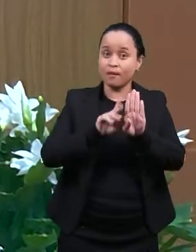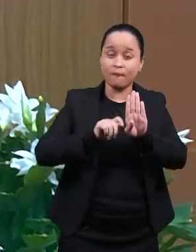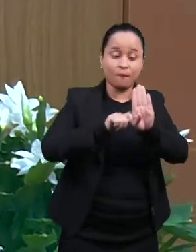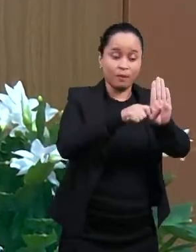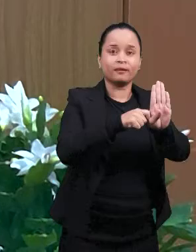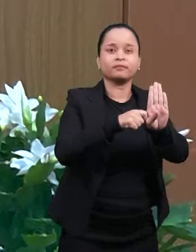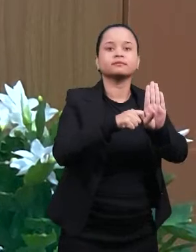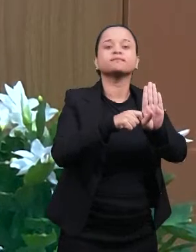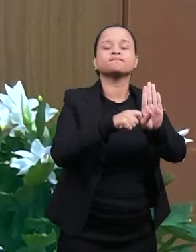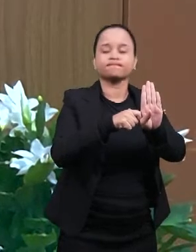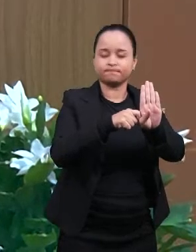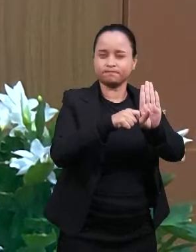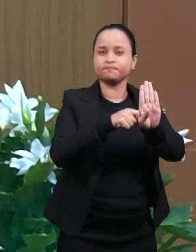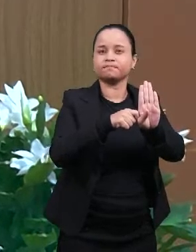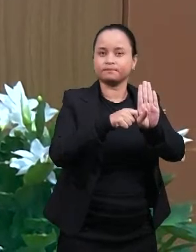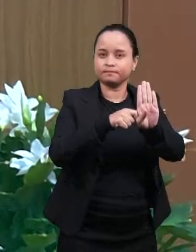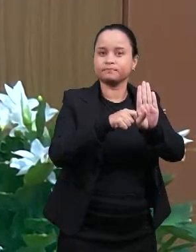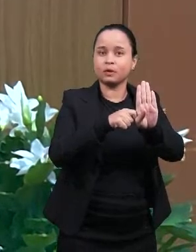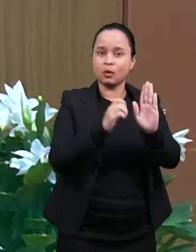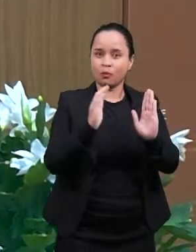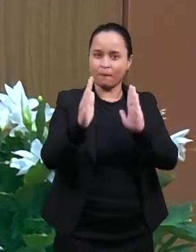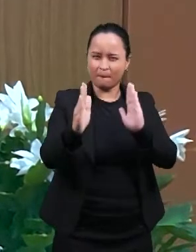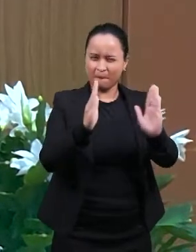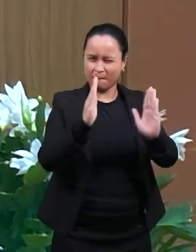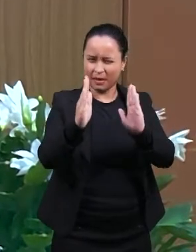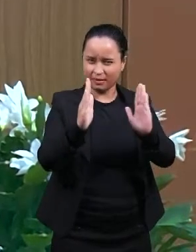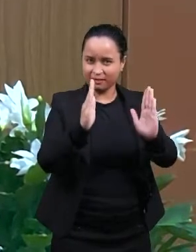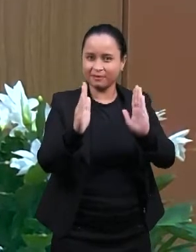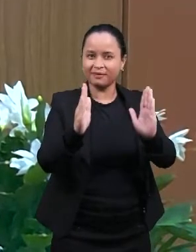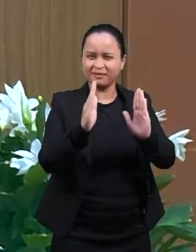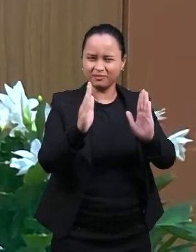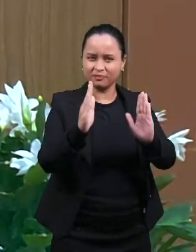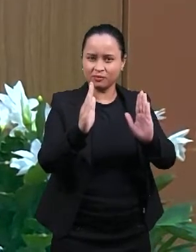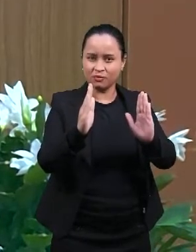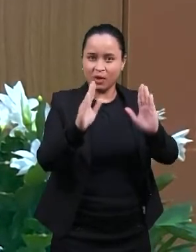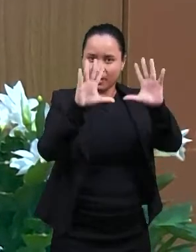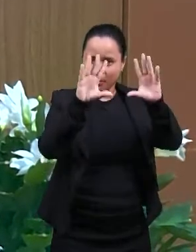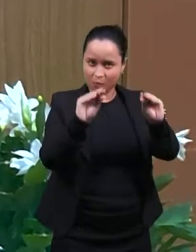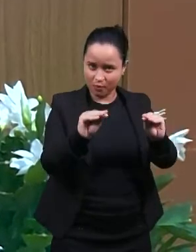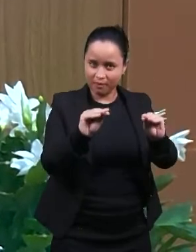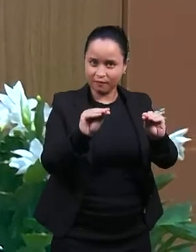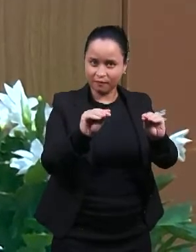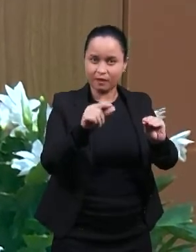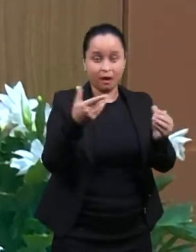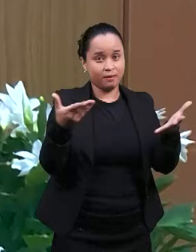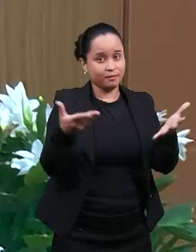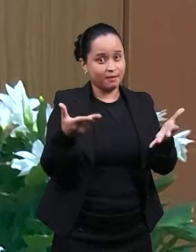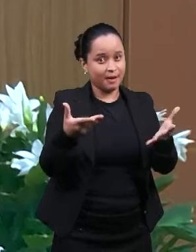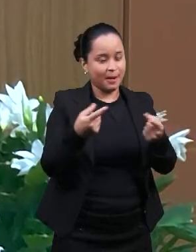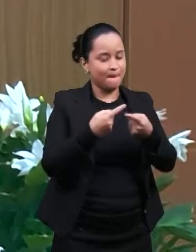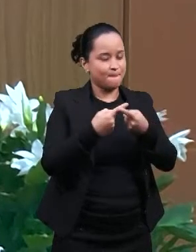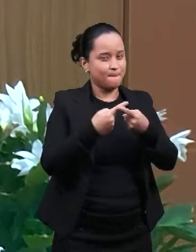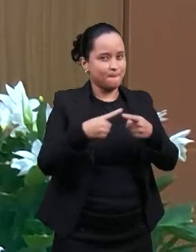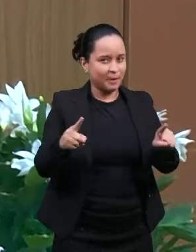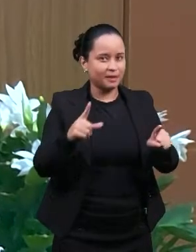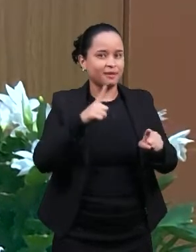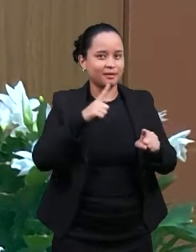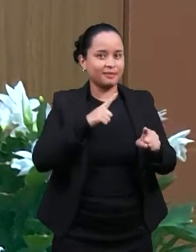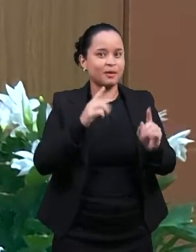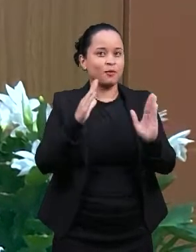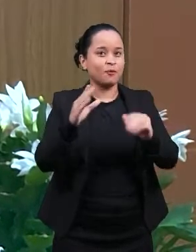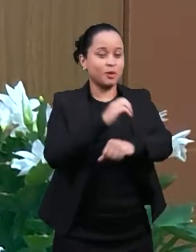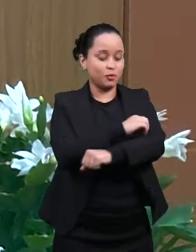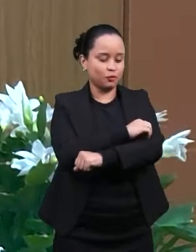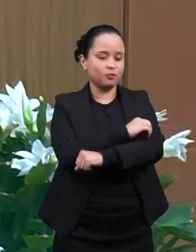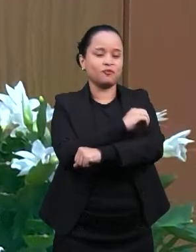заперты, замкнуты. Ночь. Она уже есть, но придет новый день. Рассвет нового дня